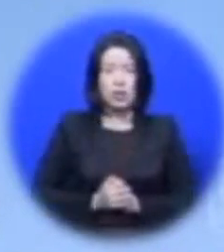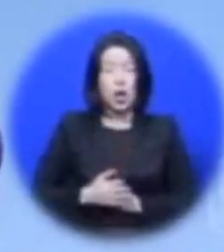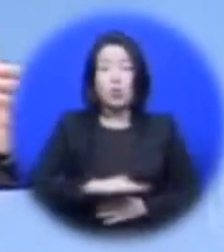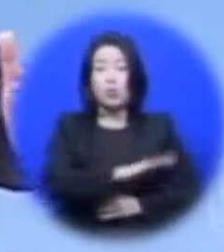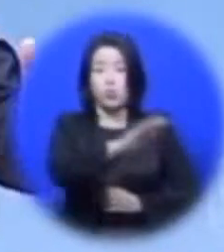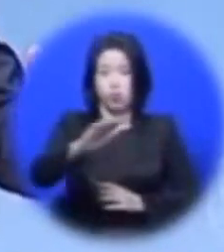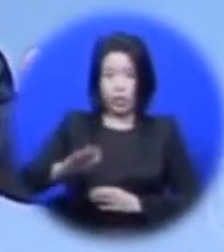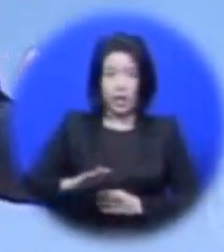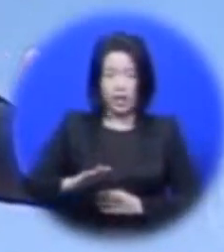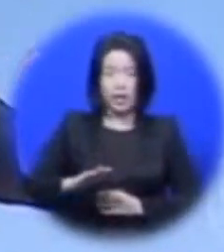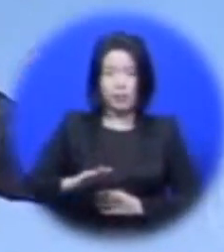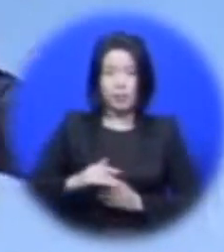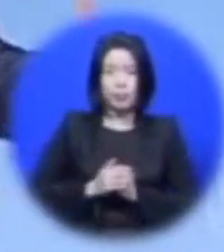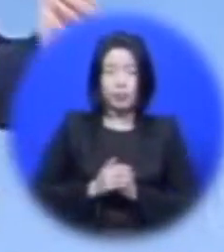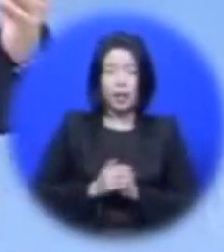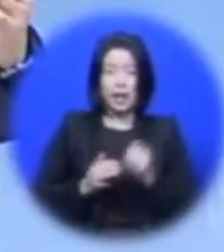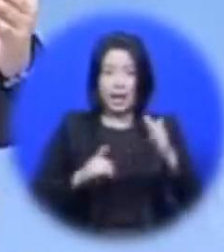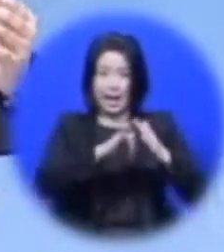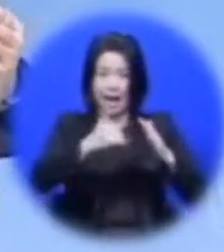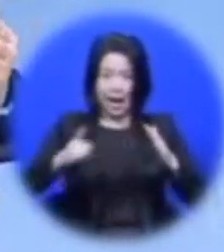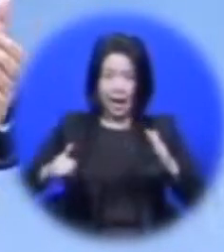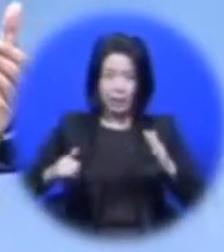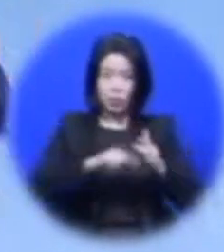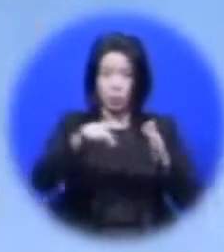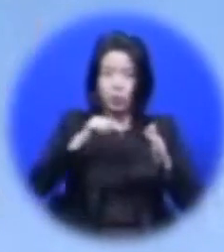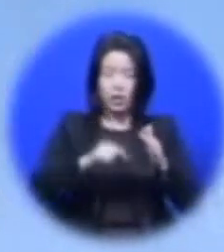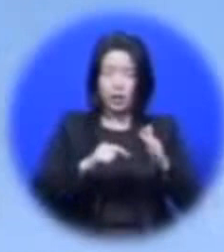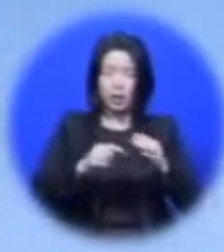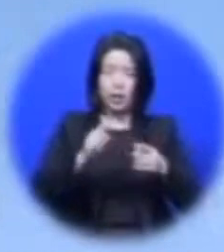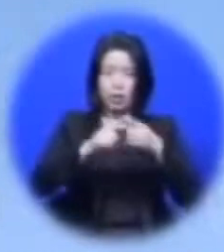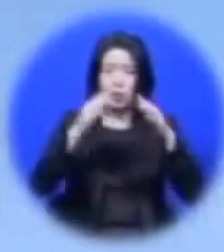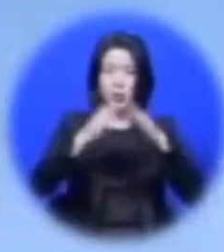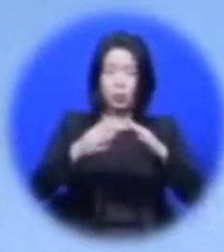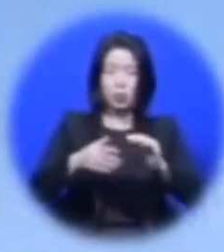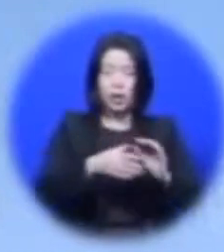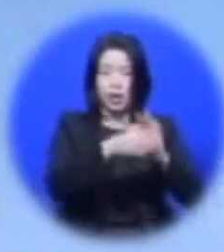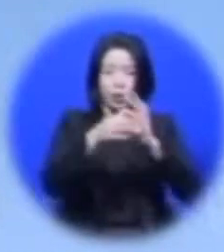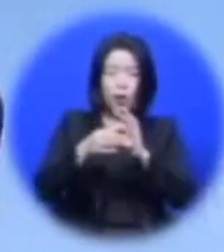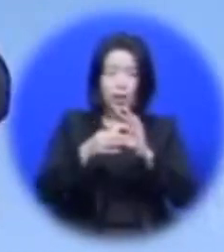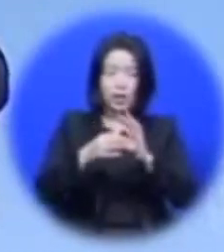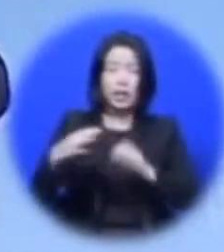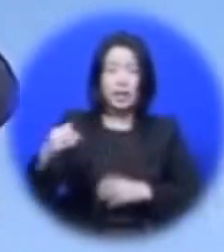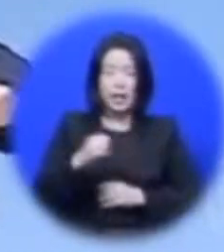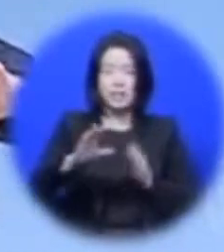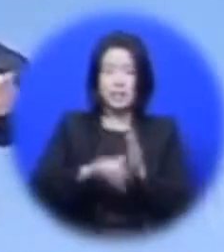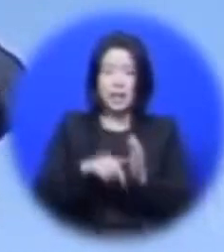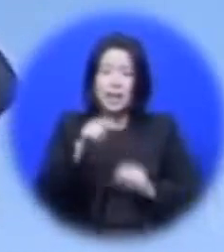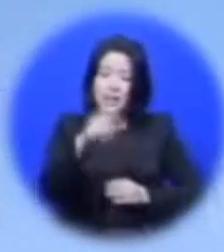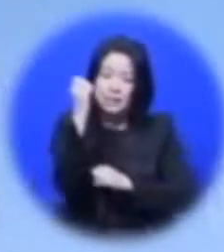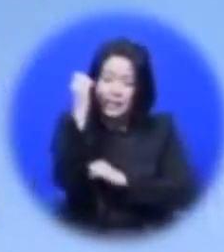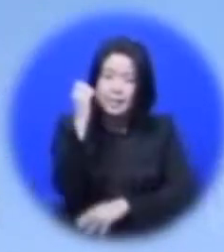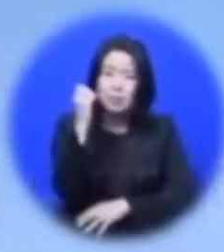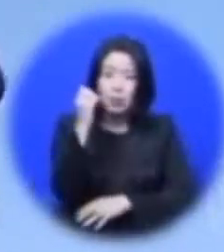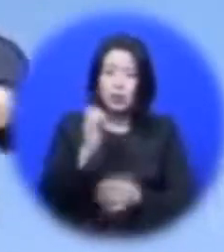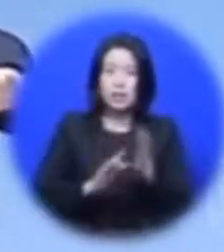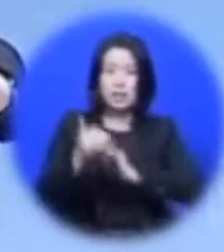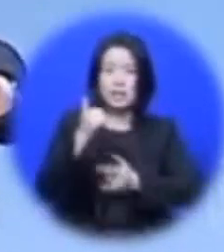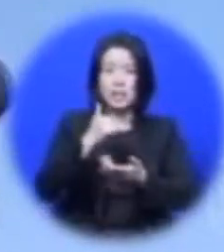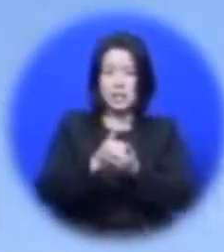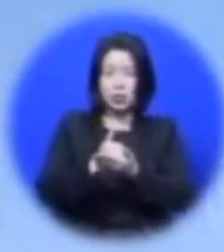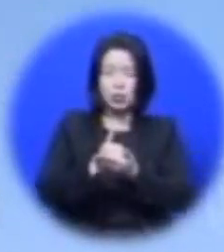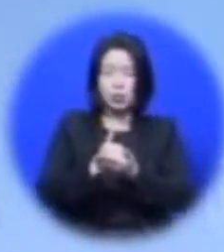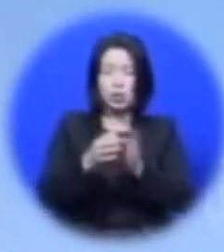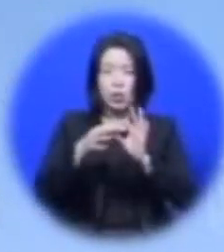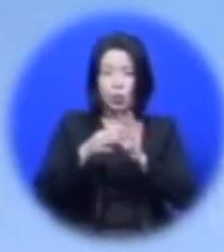우리가 이제 가족 관계 또 교우 관계를 맺을 때도 그 기본은요, 예수님과의